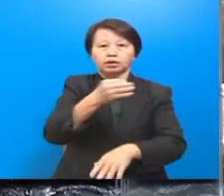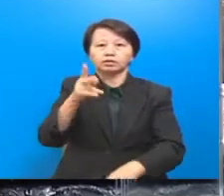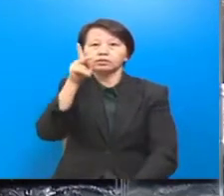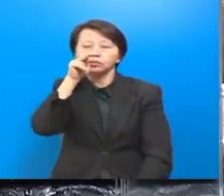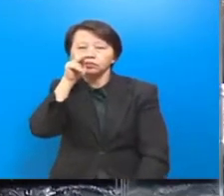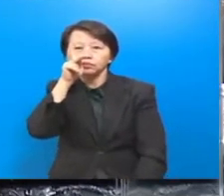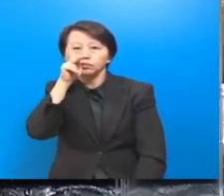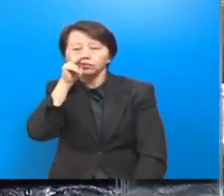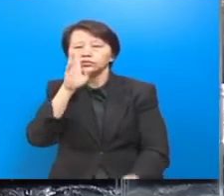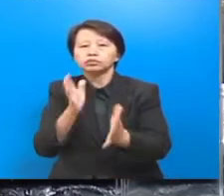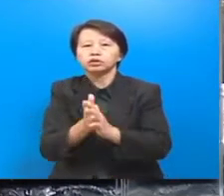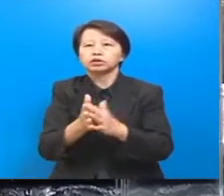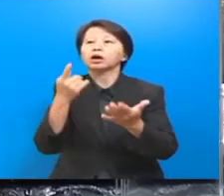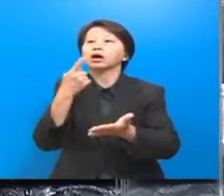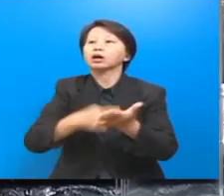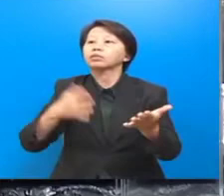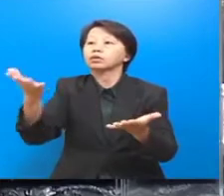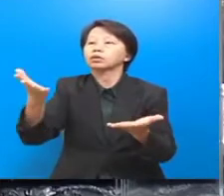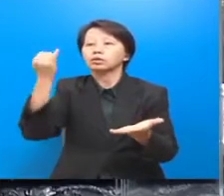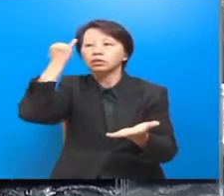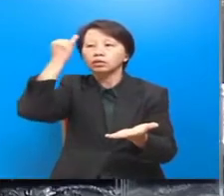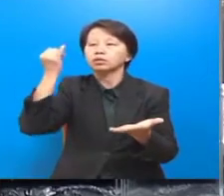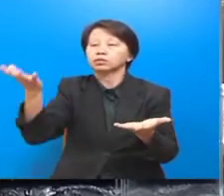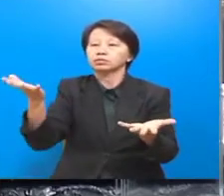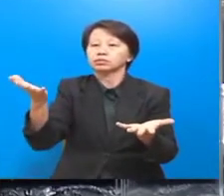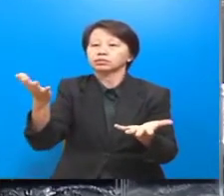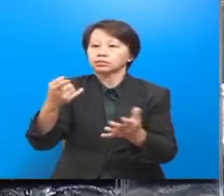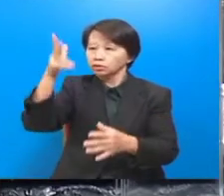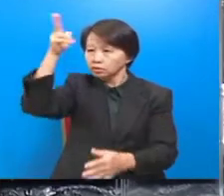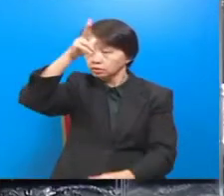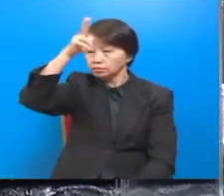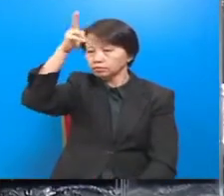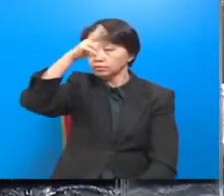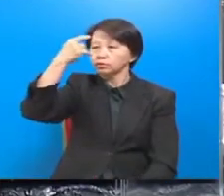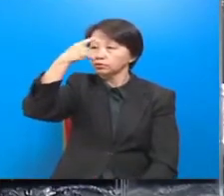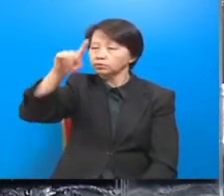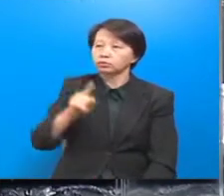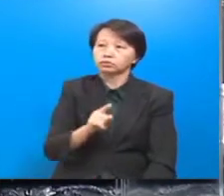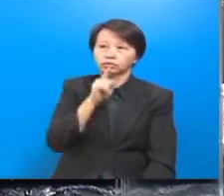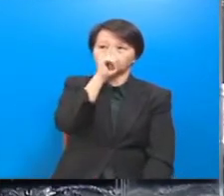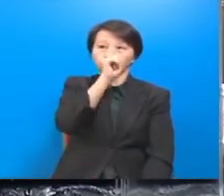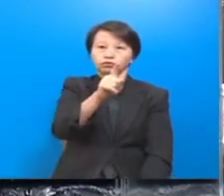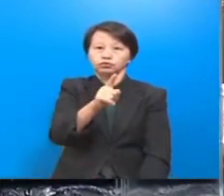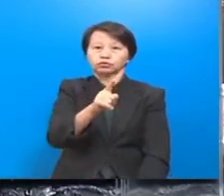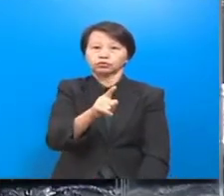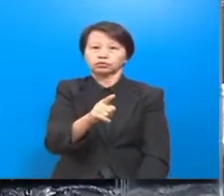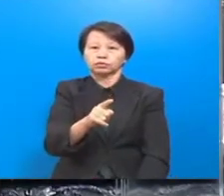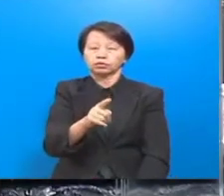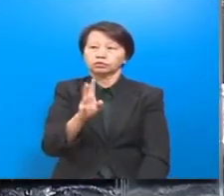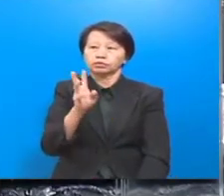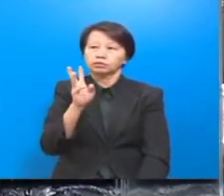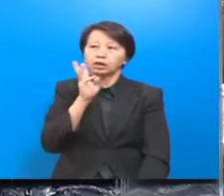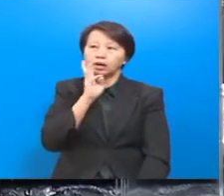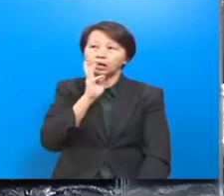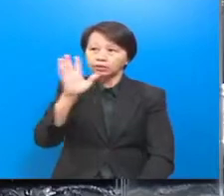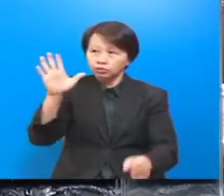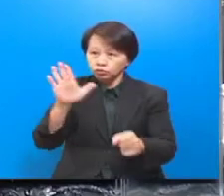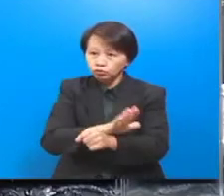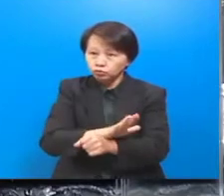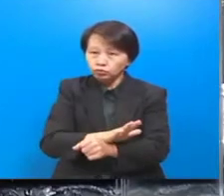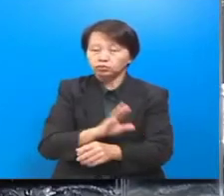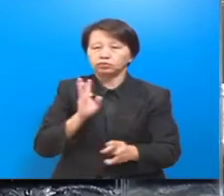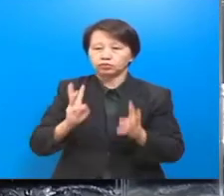apakah langkah-langkah yang diambil oleh kerajaan untuk pastikan bahwa sumba ayah itu cukupi